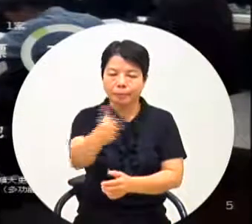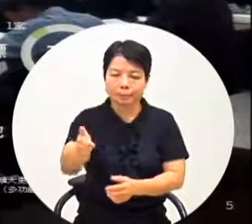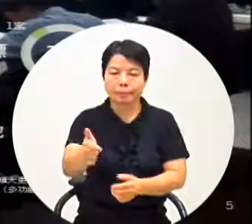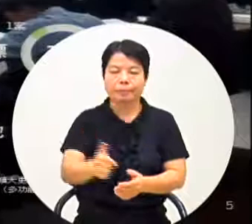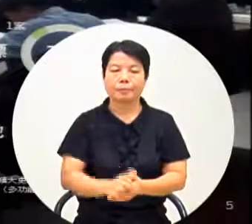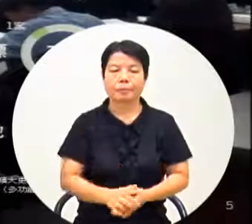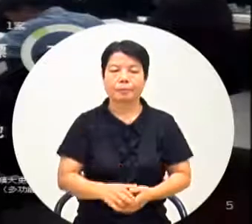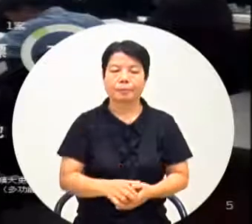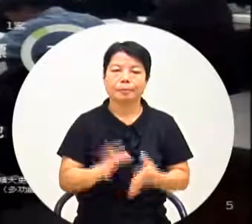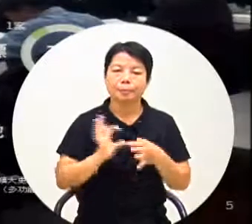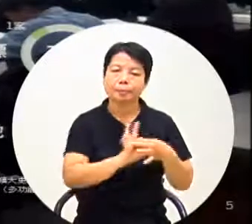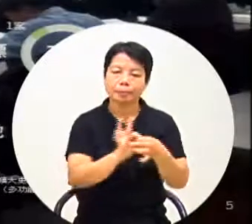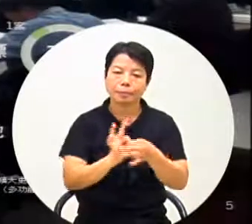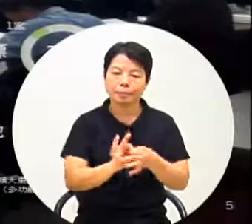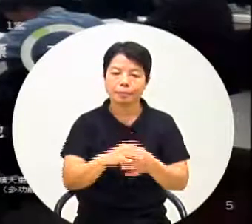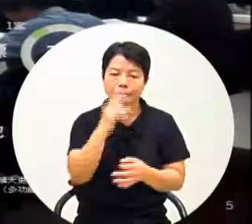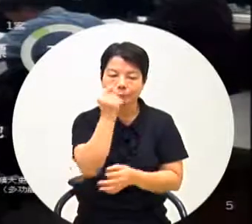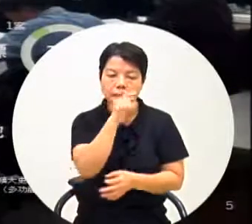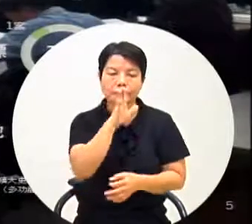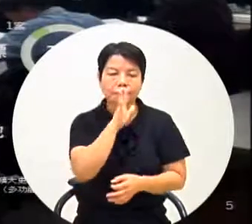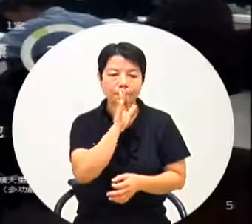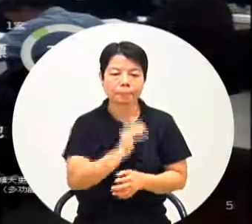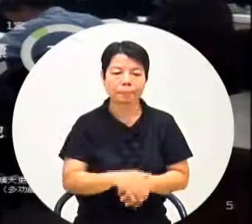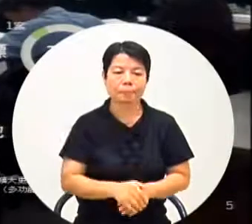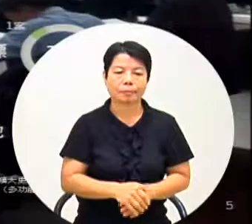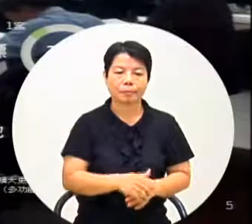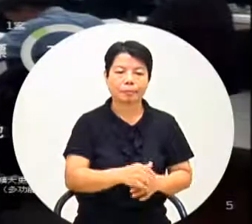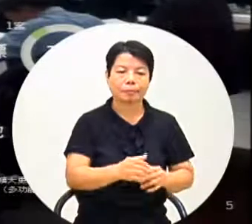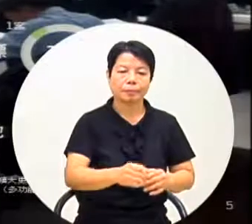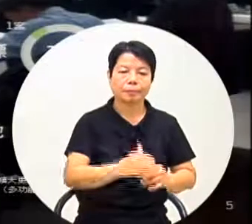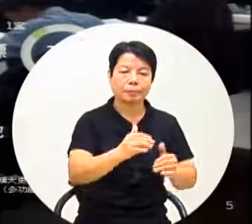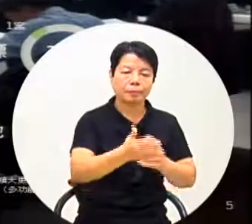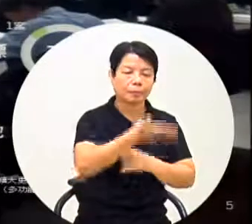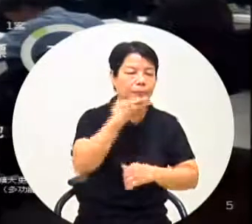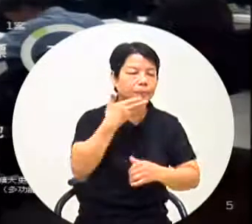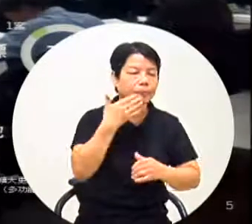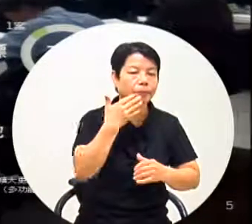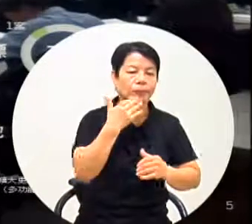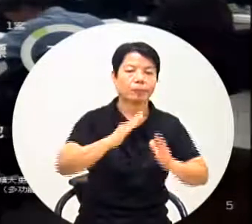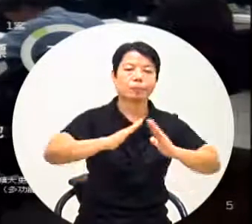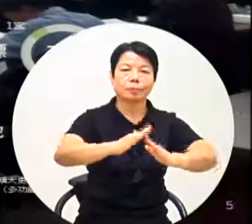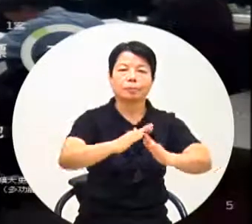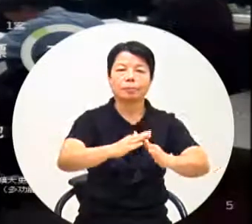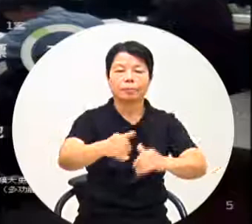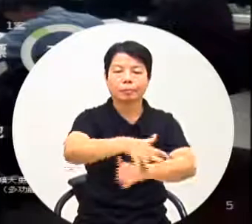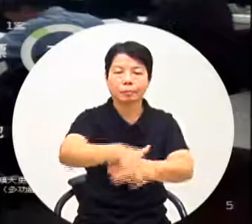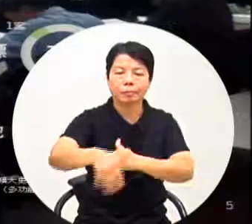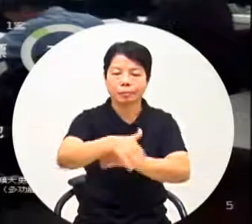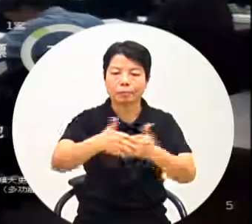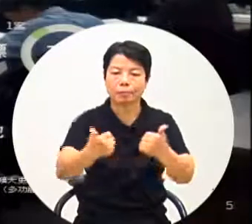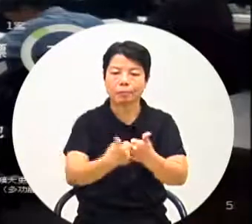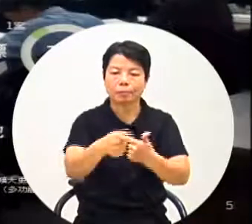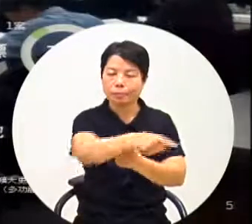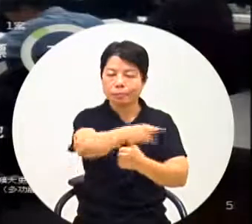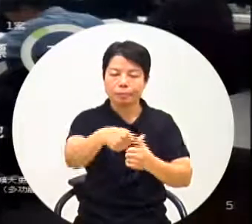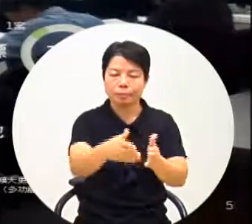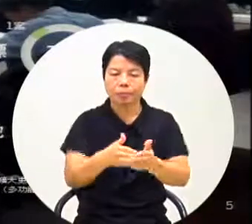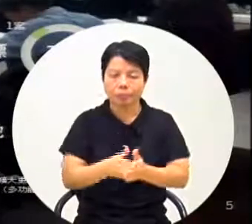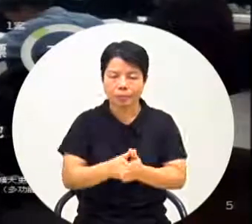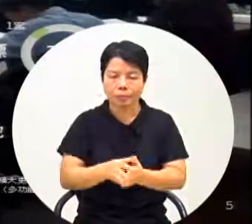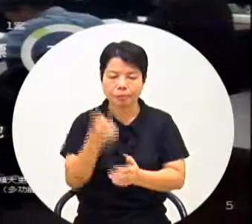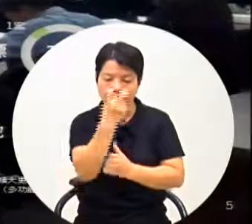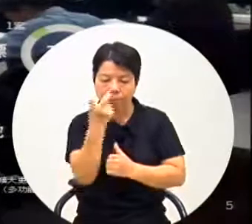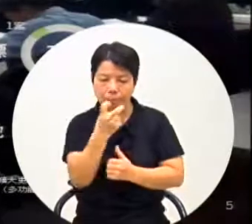关的这个，尤其是民间的这个都市计划委员，他实际上可以看得出来，他其实所参与的审查的次数相当